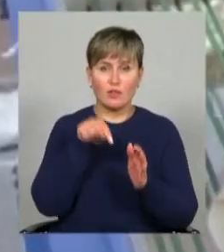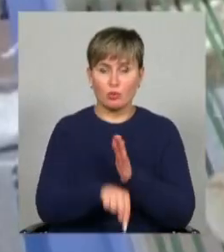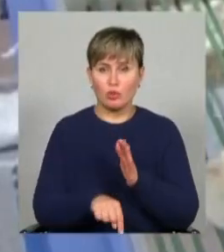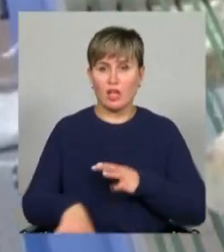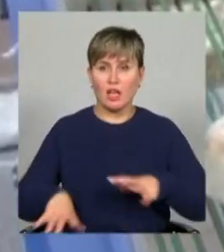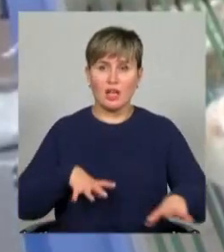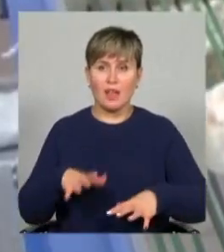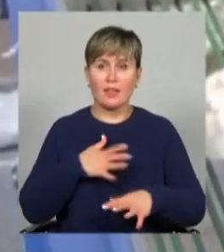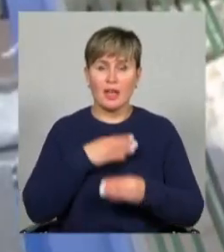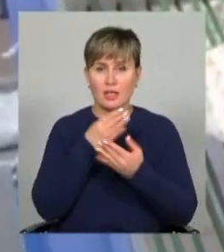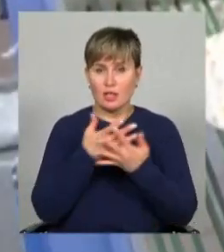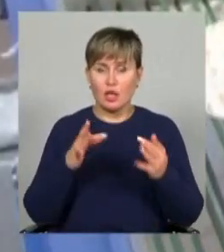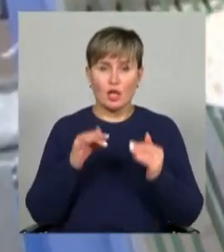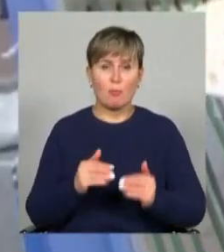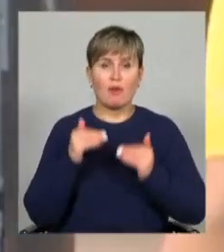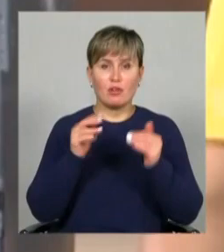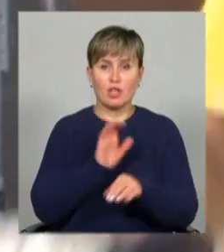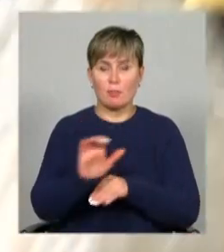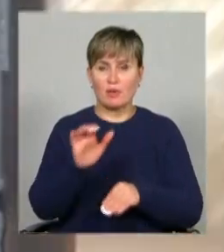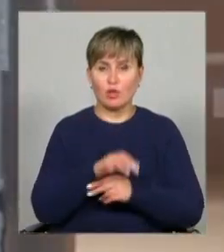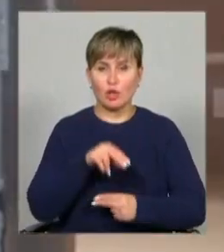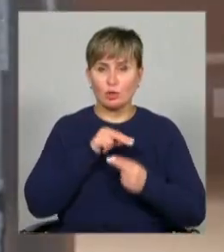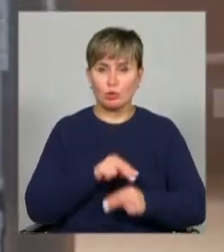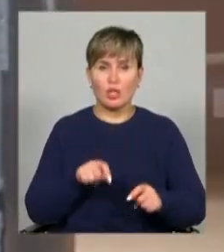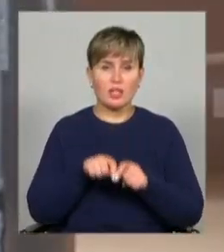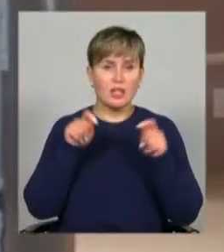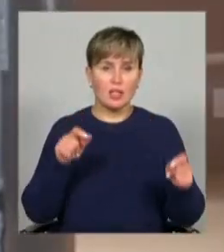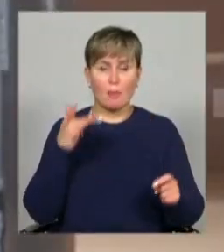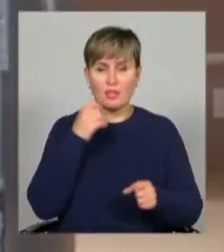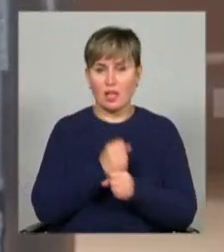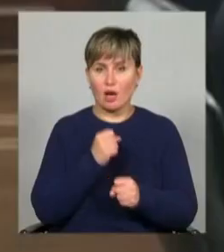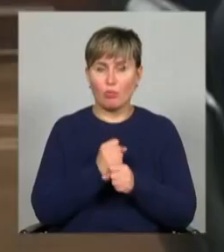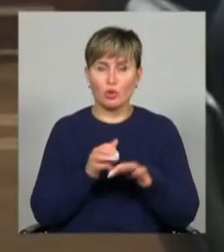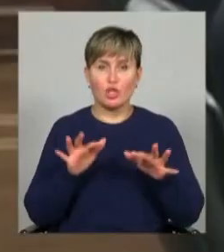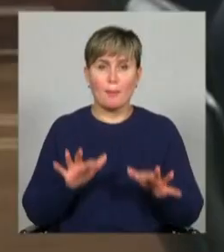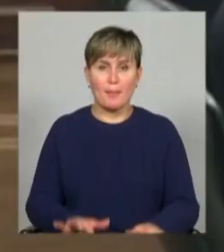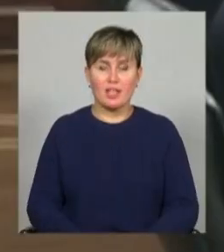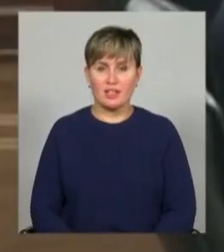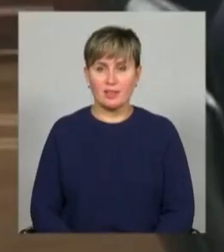нашей продукцией, а также повышению производительности труда и созданию постоянных рабочих мест.